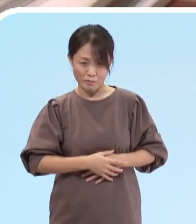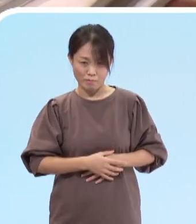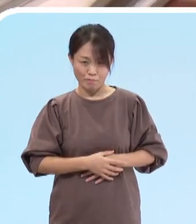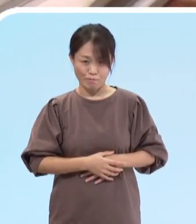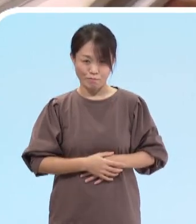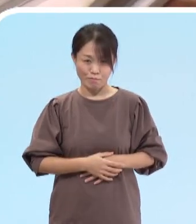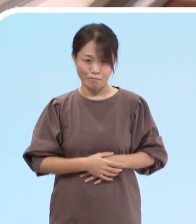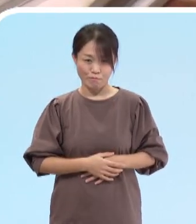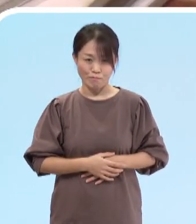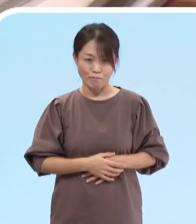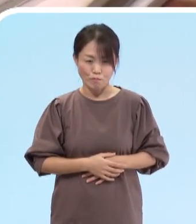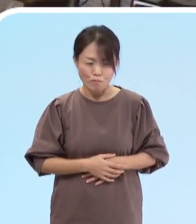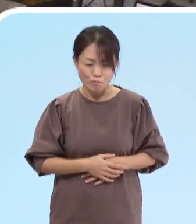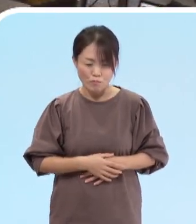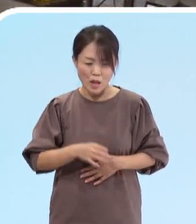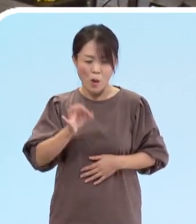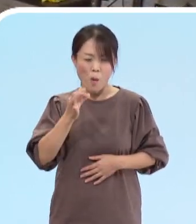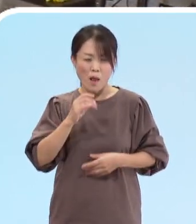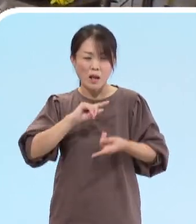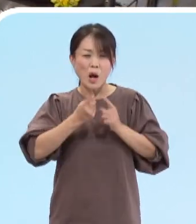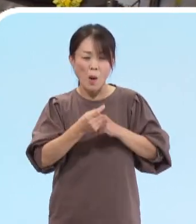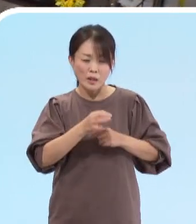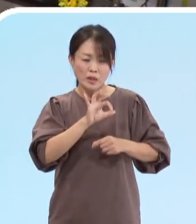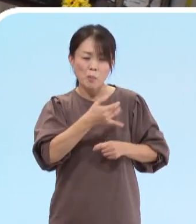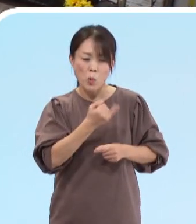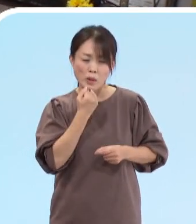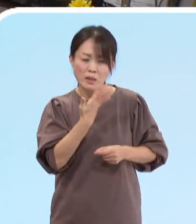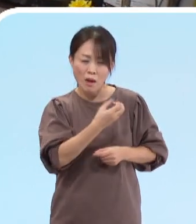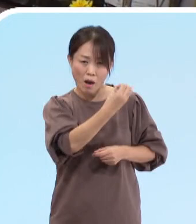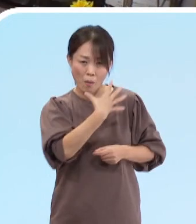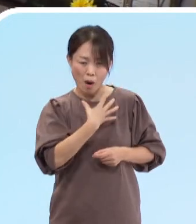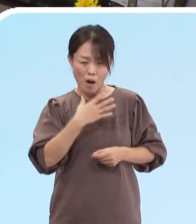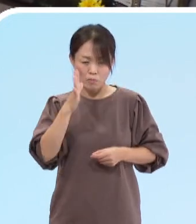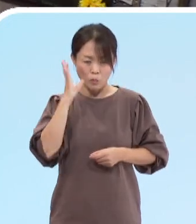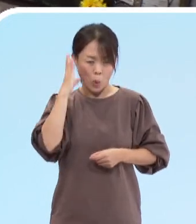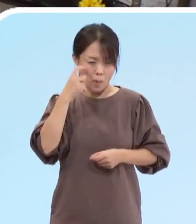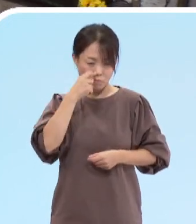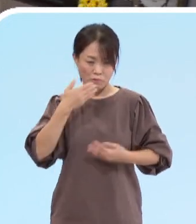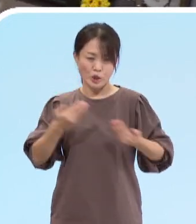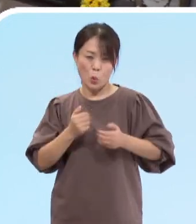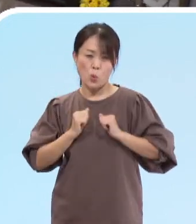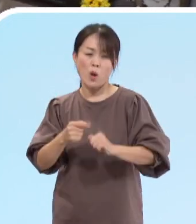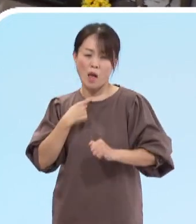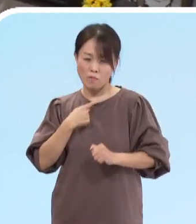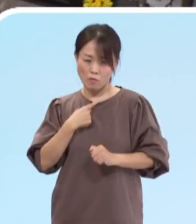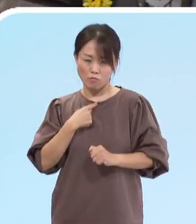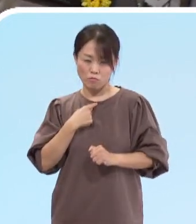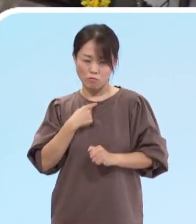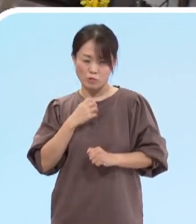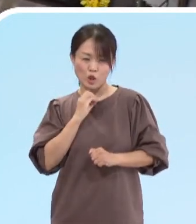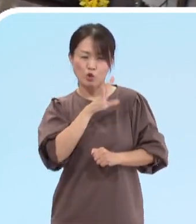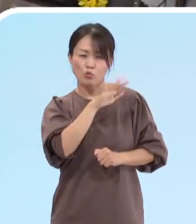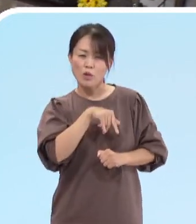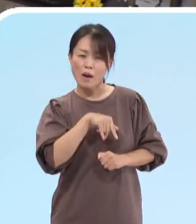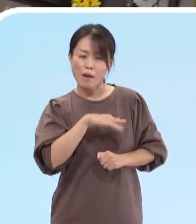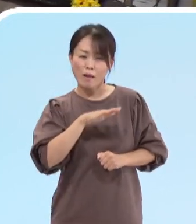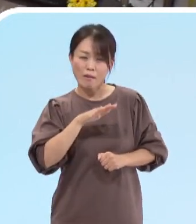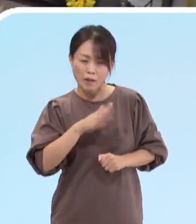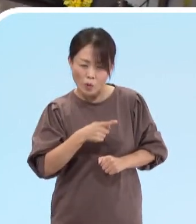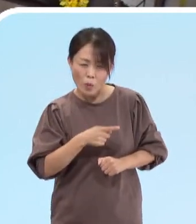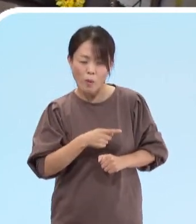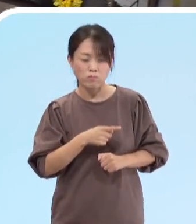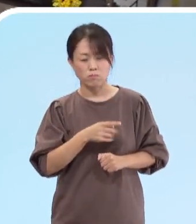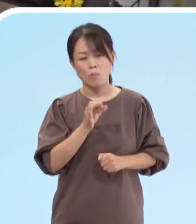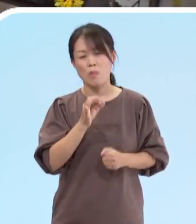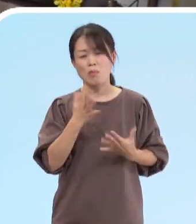で、 物ではダメかと言われましてね、そんな困る、僕一応これ仕事でやってんだからとこう抵抗